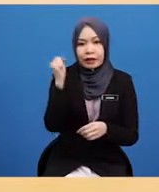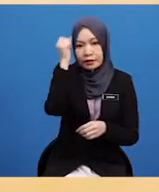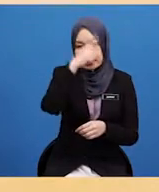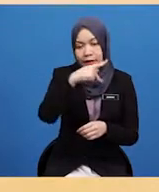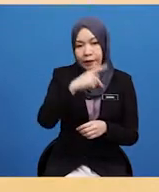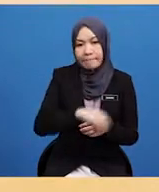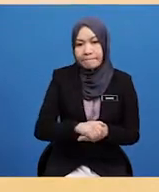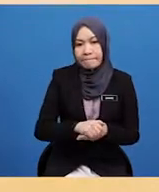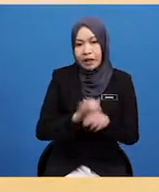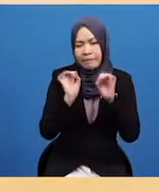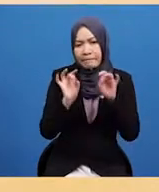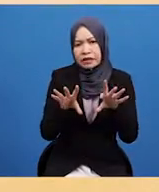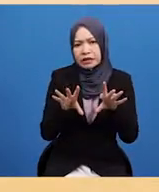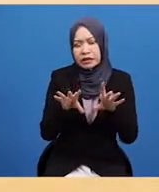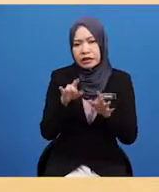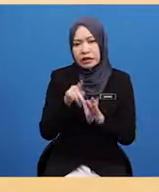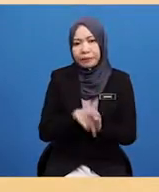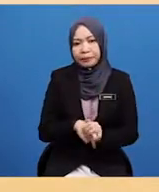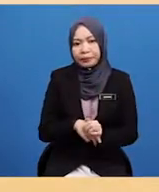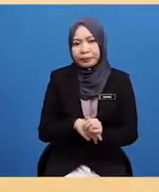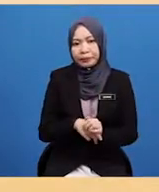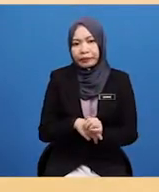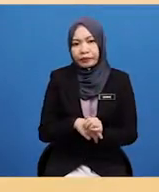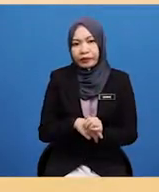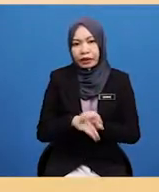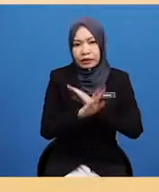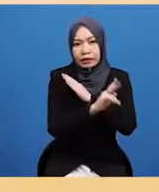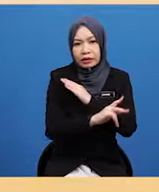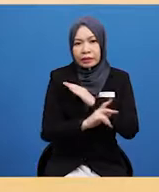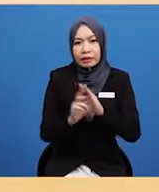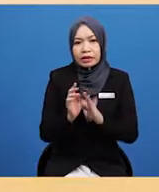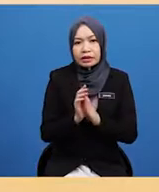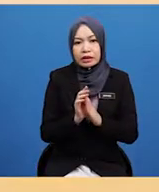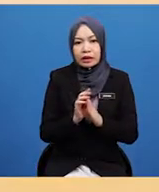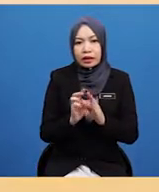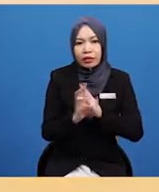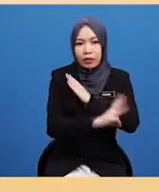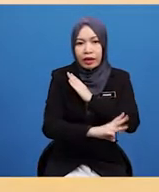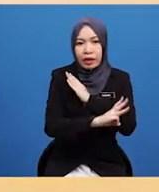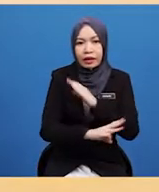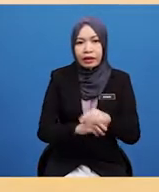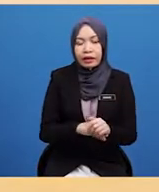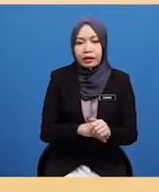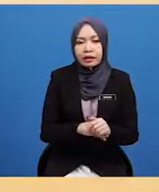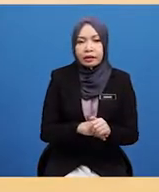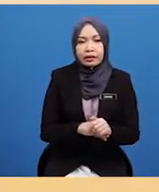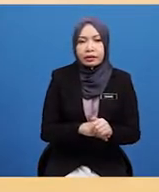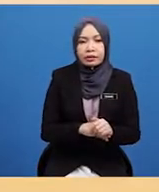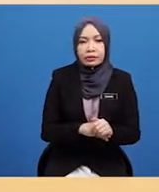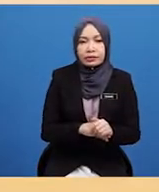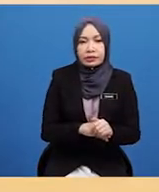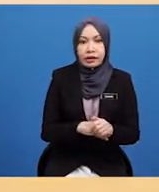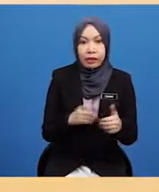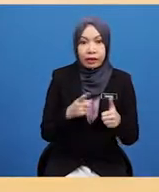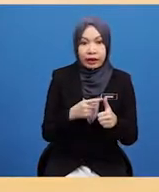Seterusnya, sokongan orang Melayu tempatan terhadap Empayar Uthmaniyah yang berperang dalam Perang Dunia